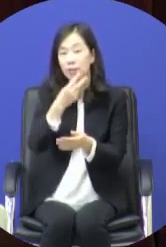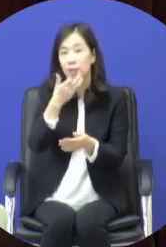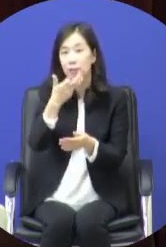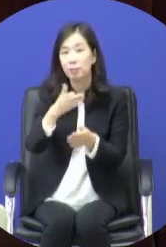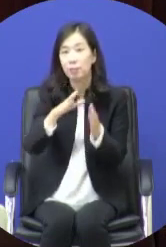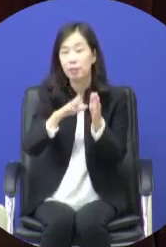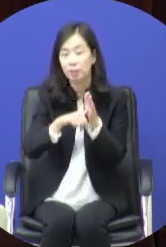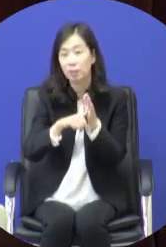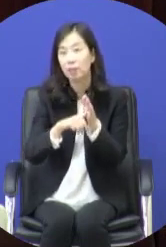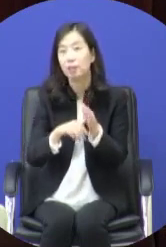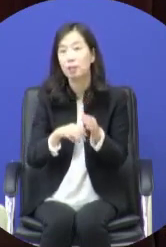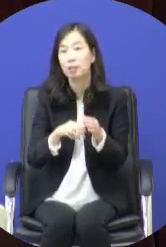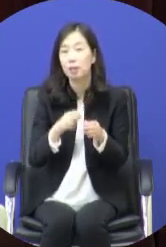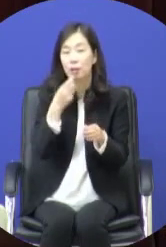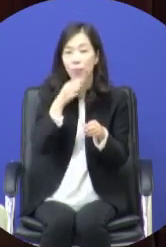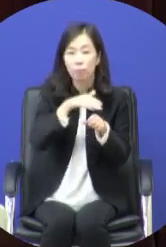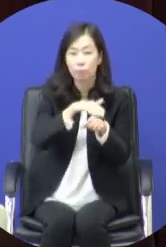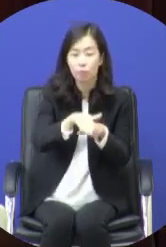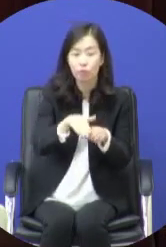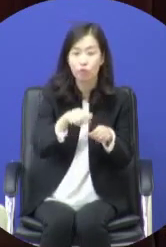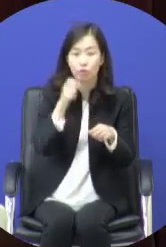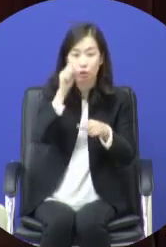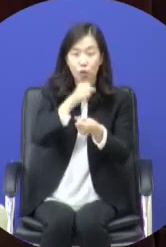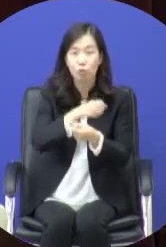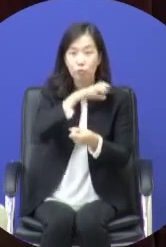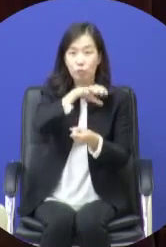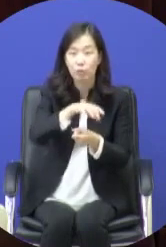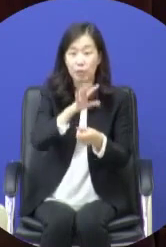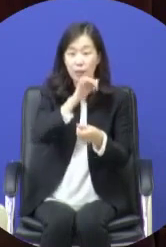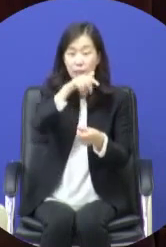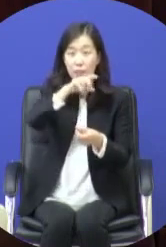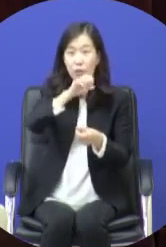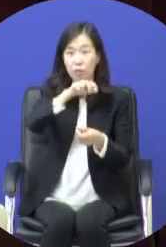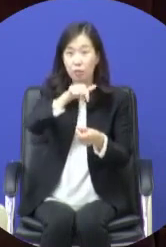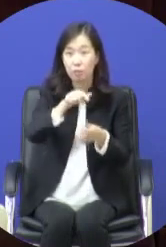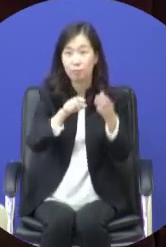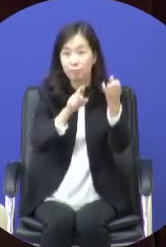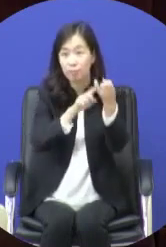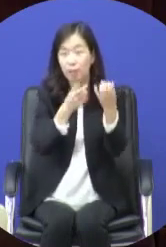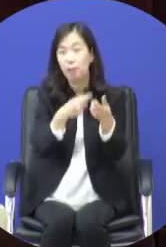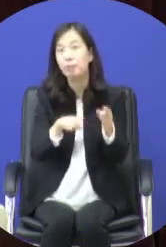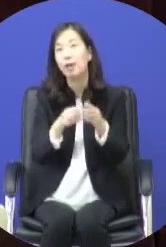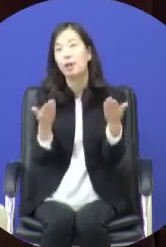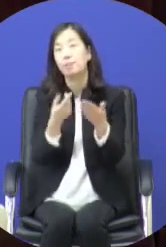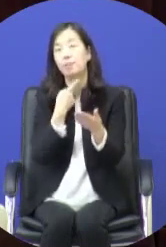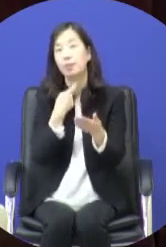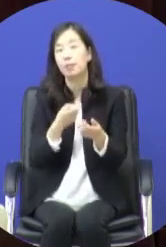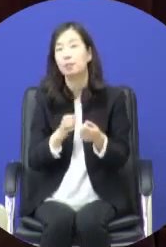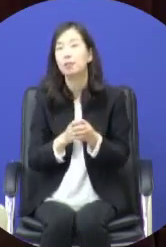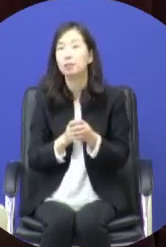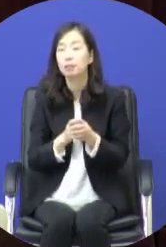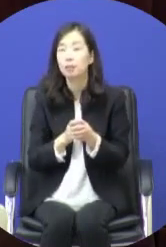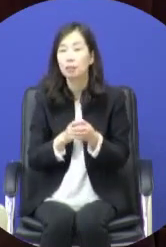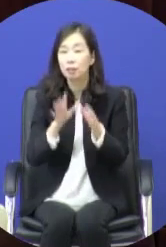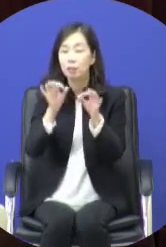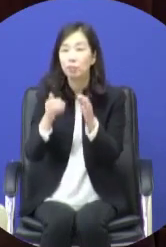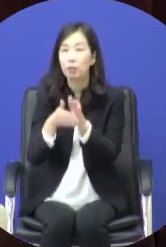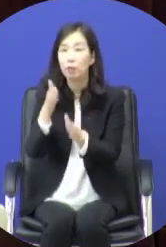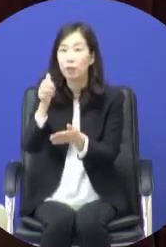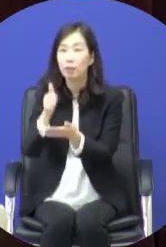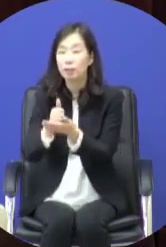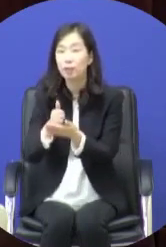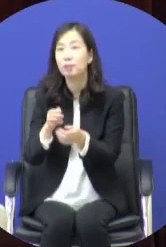민주당 싱크탱크인 민주연구원에서 이정근 전 부총장과 함께 일했다. 김보라 시장은 이정근